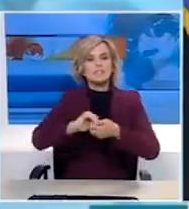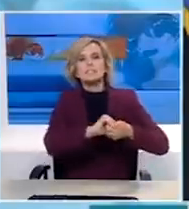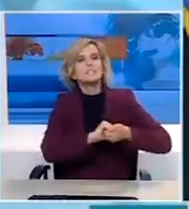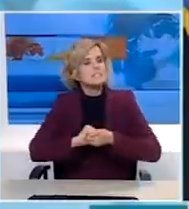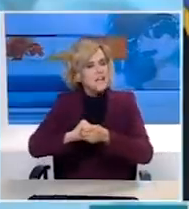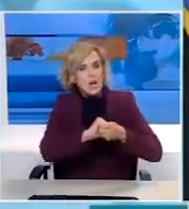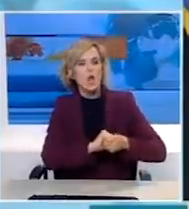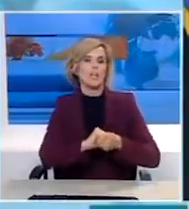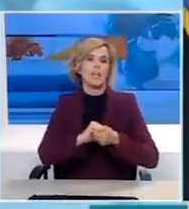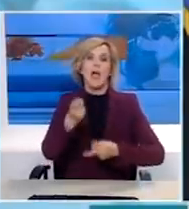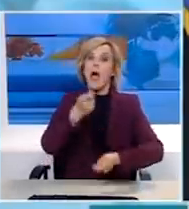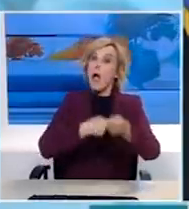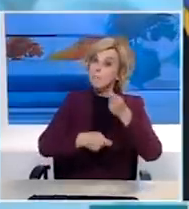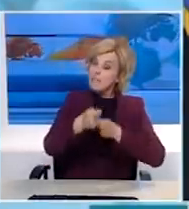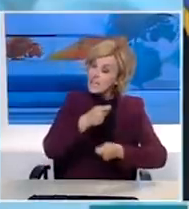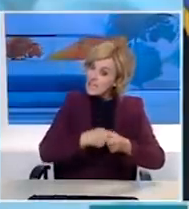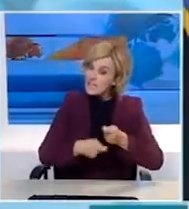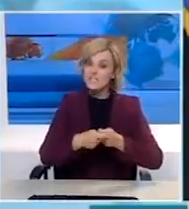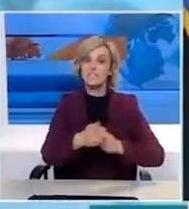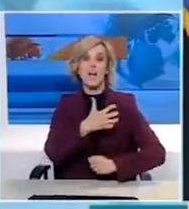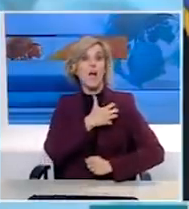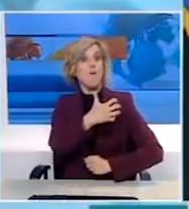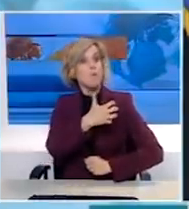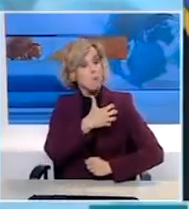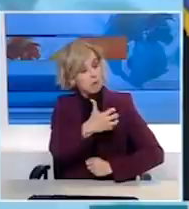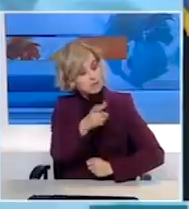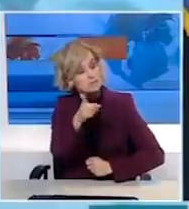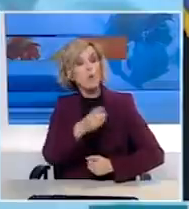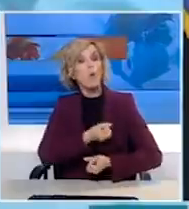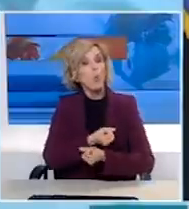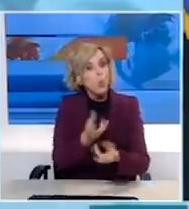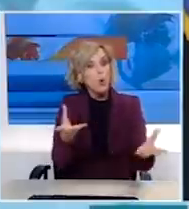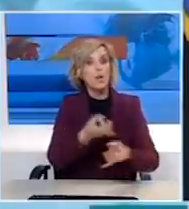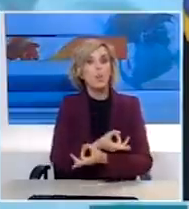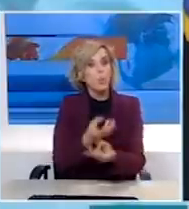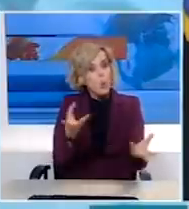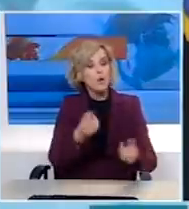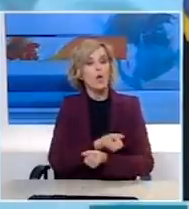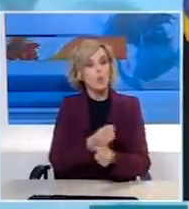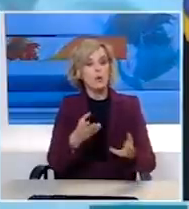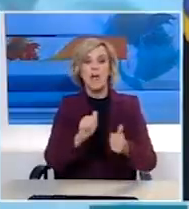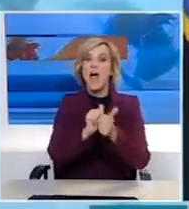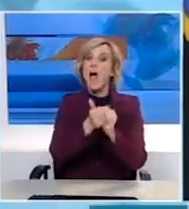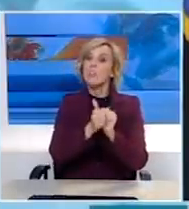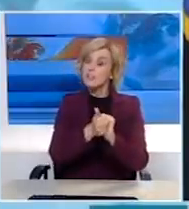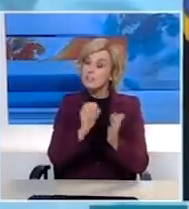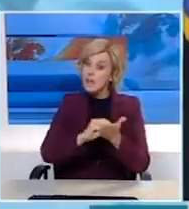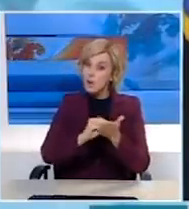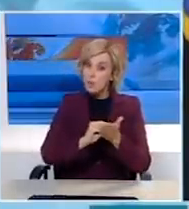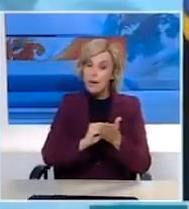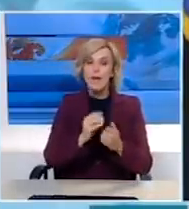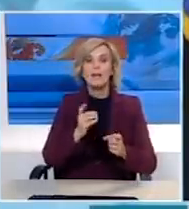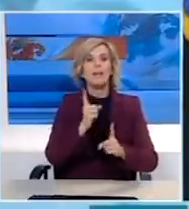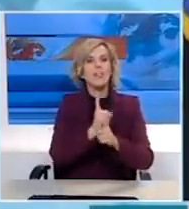χρηματοπιστωτικά ιδρύματα και επιχειρήσεις έχουν ήδη προφήσει σε μεγάλες δωρεές. Ειδική αναφορά θέλω να κάνω και στον χώρο του αθλητισμού, η Ελληνική Παραολυμπιακή